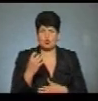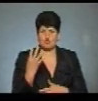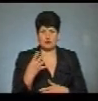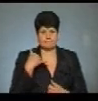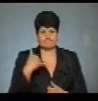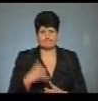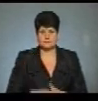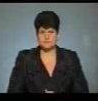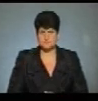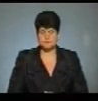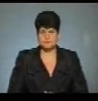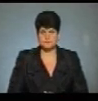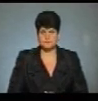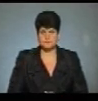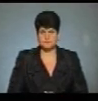Шевченко.